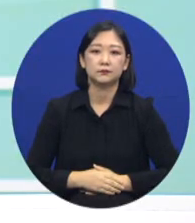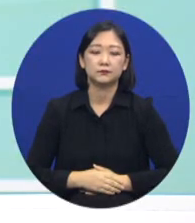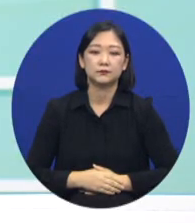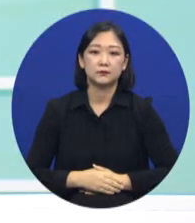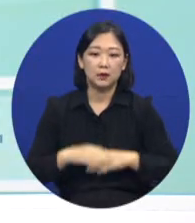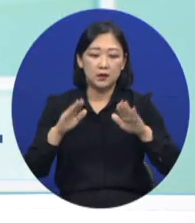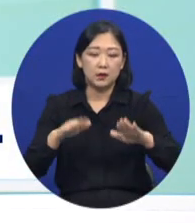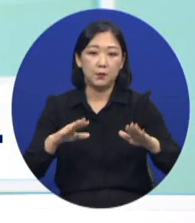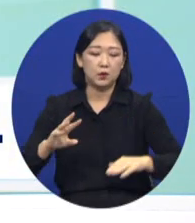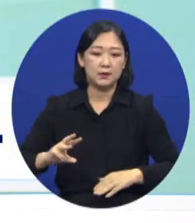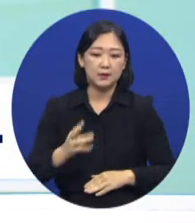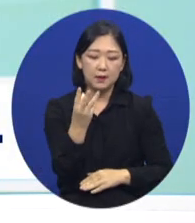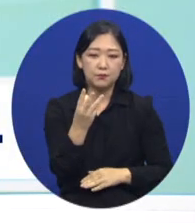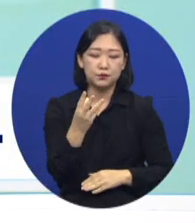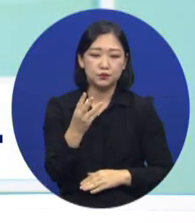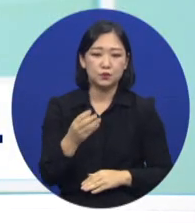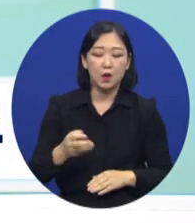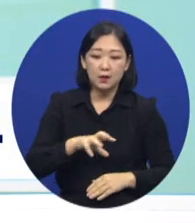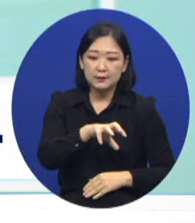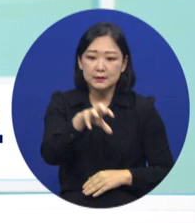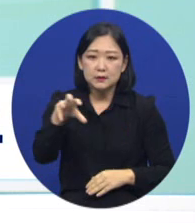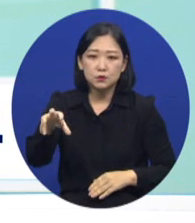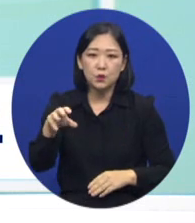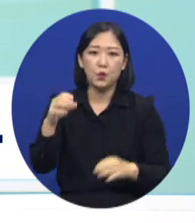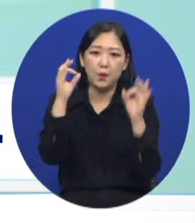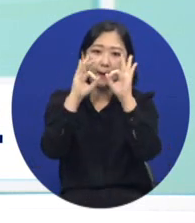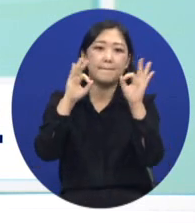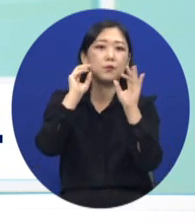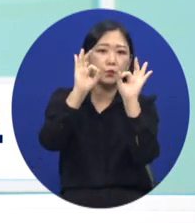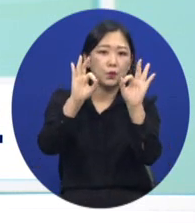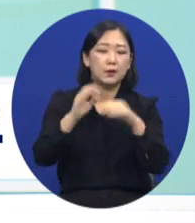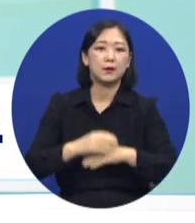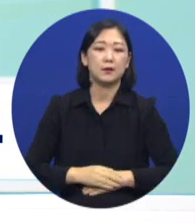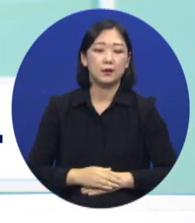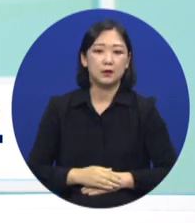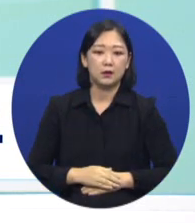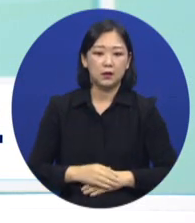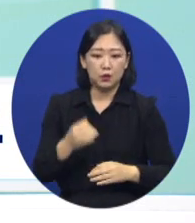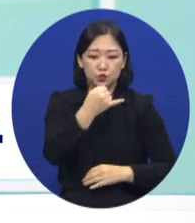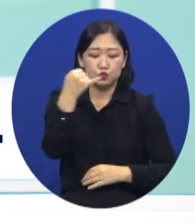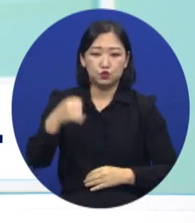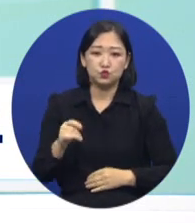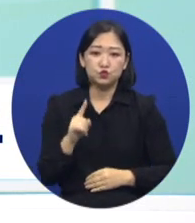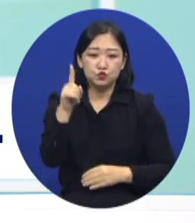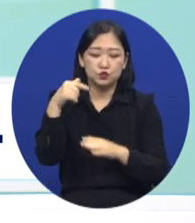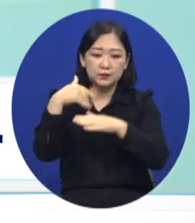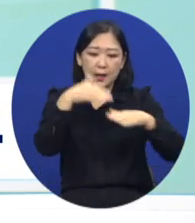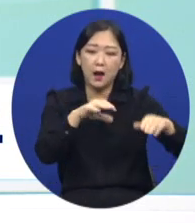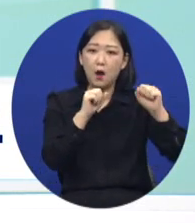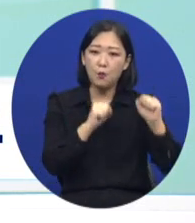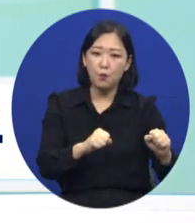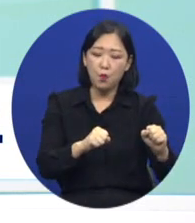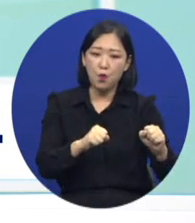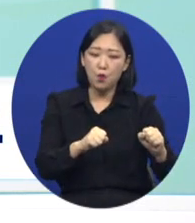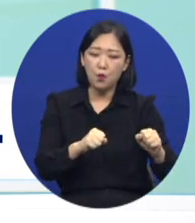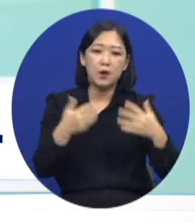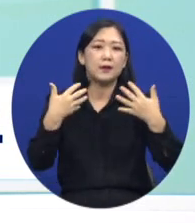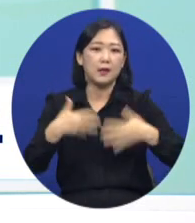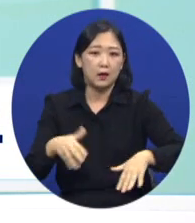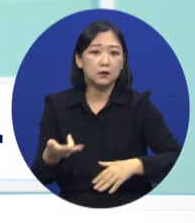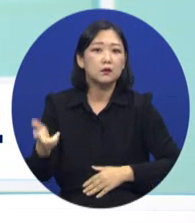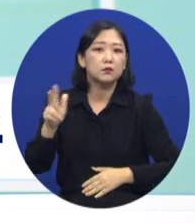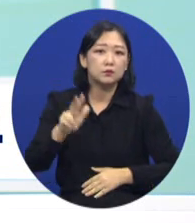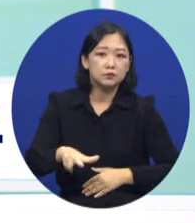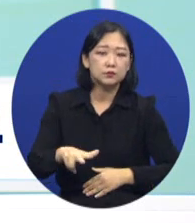네, 이번엔 태풍 찬투의 예상 진로를 살펴보도록 하죠. 찬투는 중국 상하이 앞바다에 정체하면서 세력은 다소